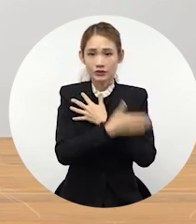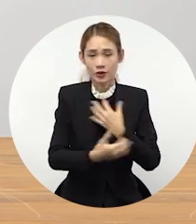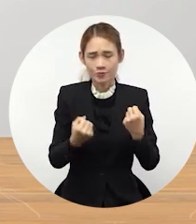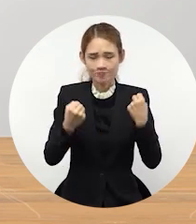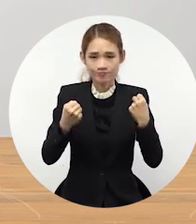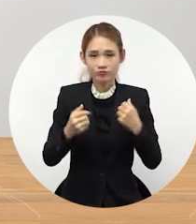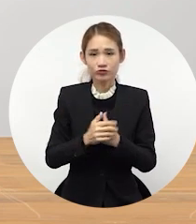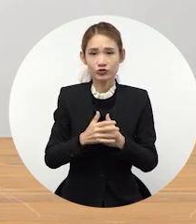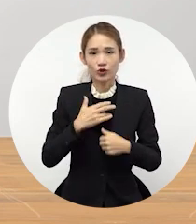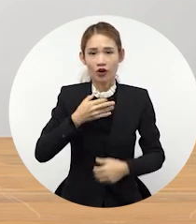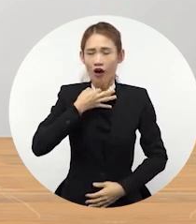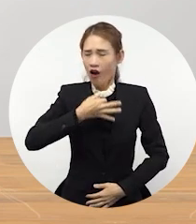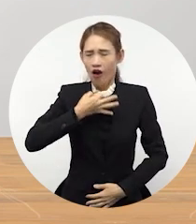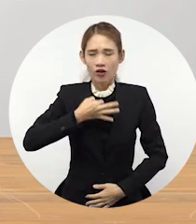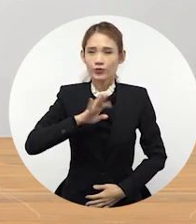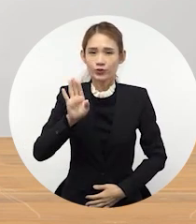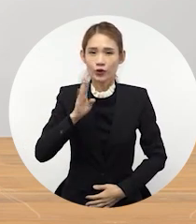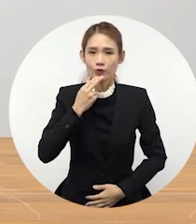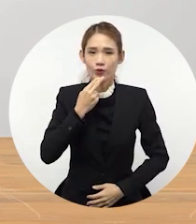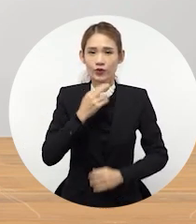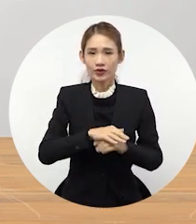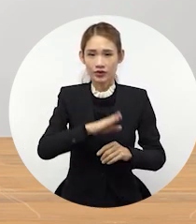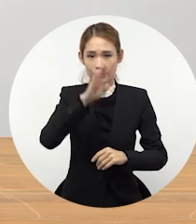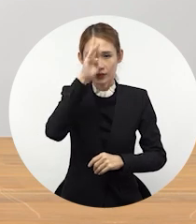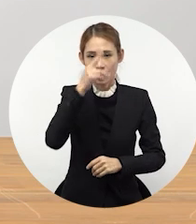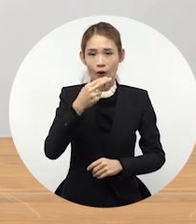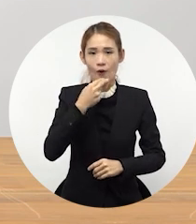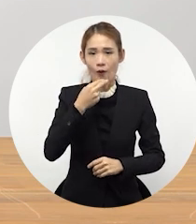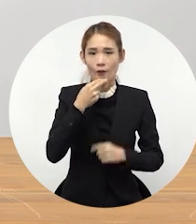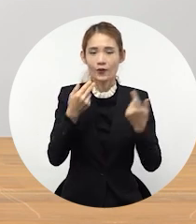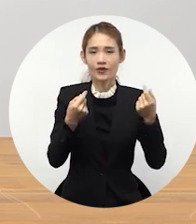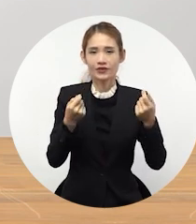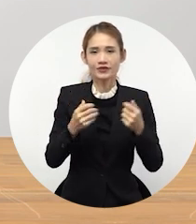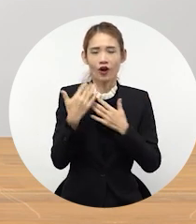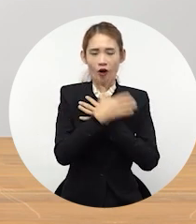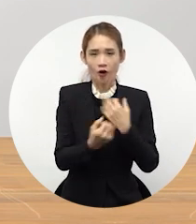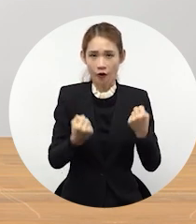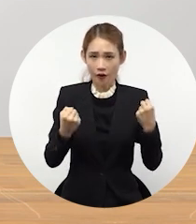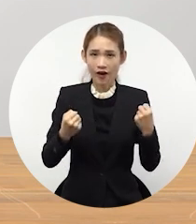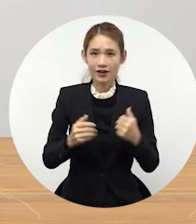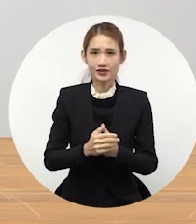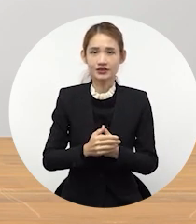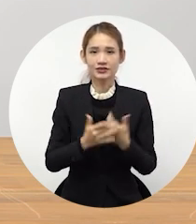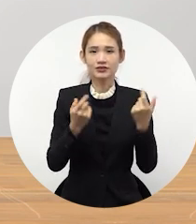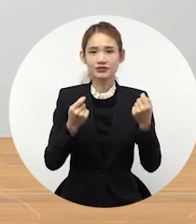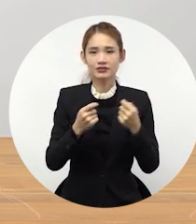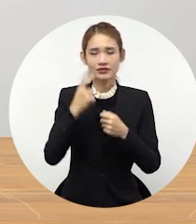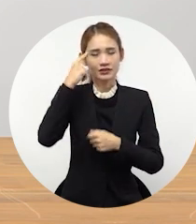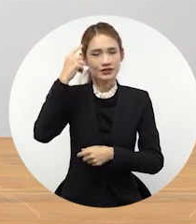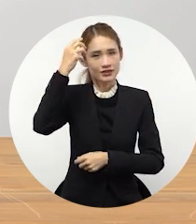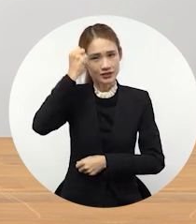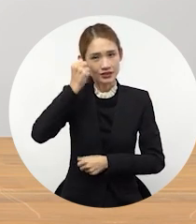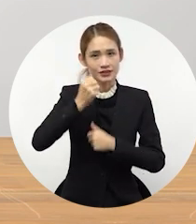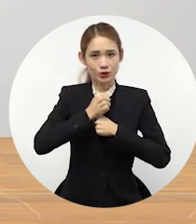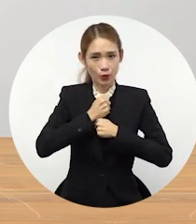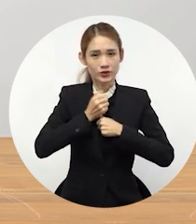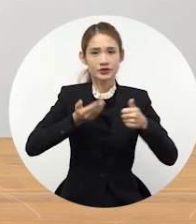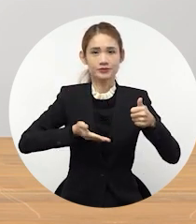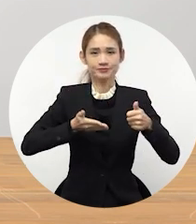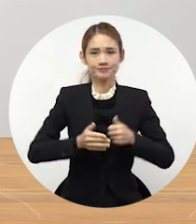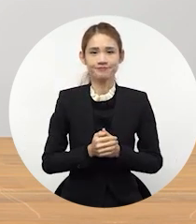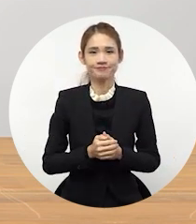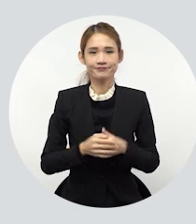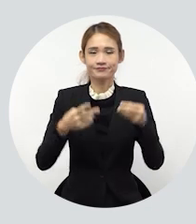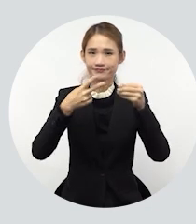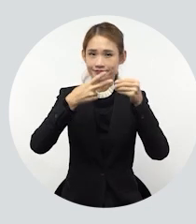엄청나게 건강합니다. 그렇죠. 저희 뭐 감기도 잘 안 걸려요. 네, 저희 네. 왜 이렇게 병이 없는 약간 요런 사람들인데 네. 요런 부분들을 유념을 잘 해주시면 좋을